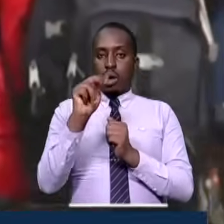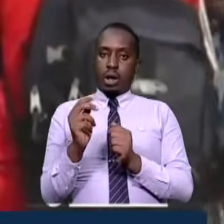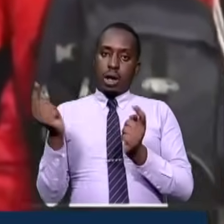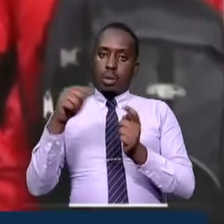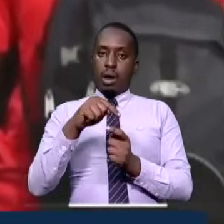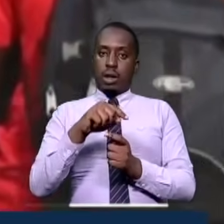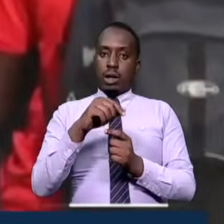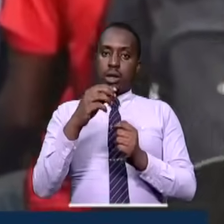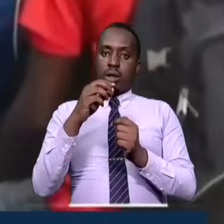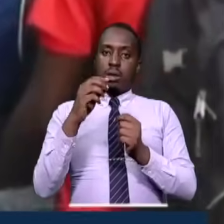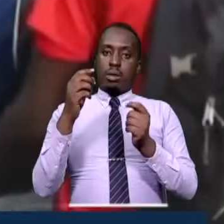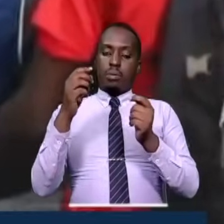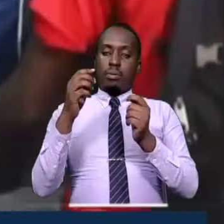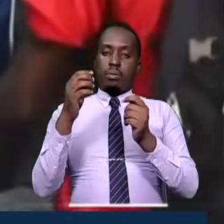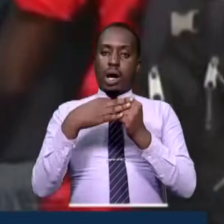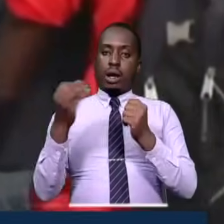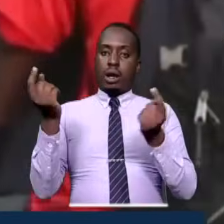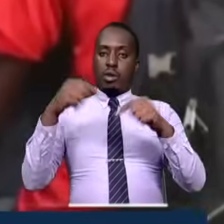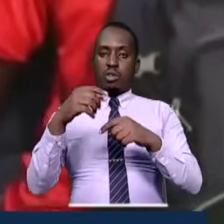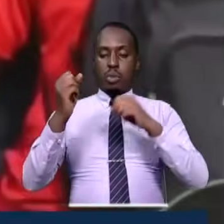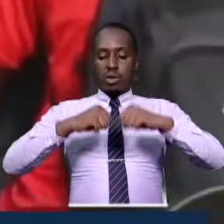baje kubwa amasezerano hagati y'ibihugu byombi.